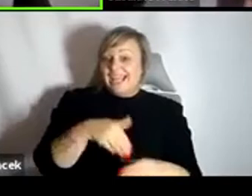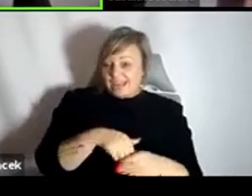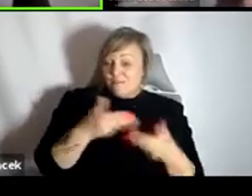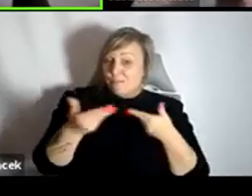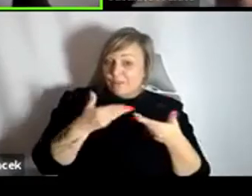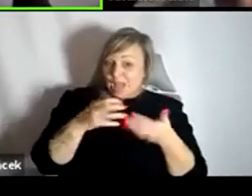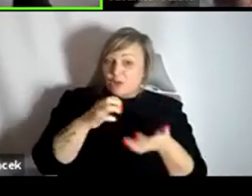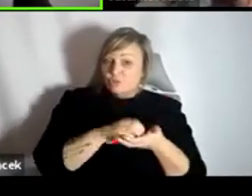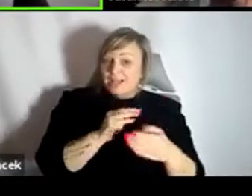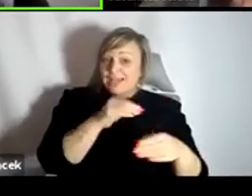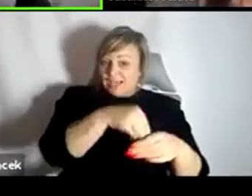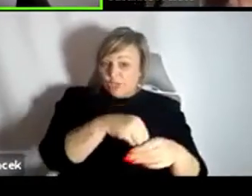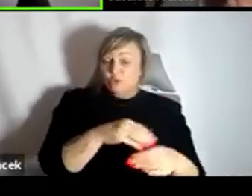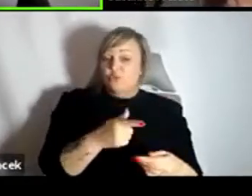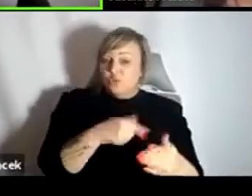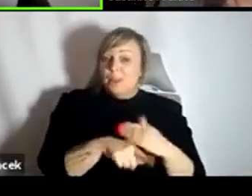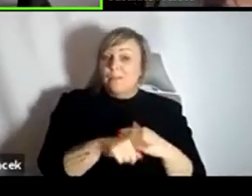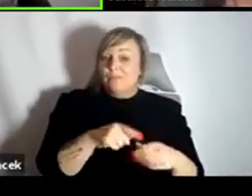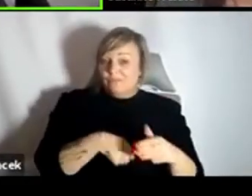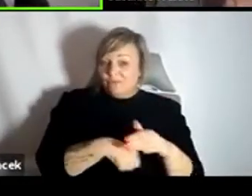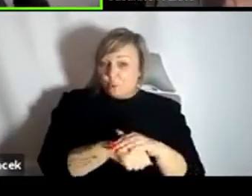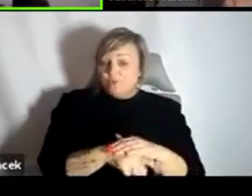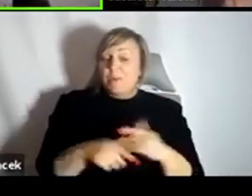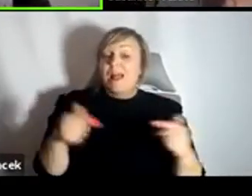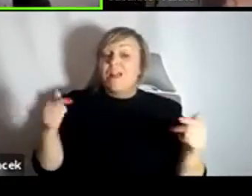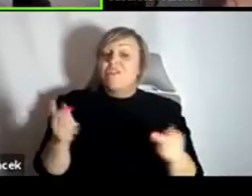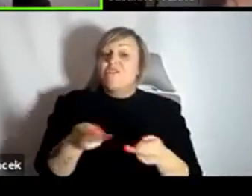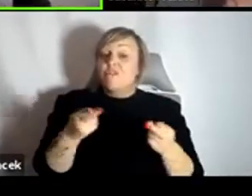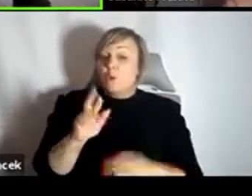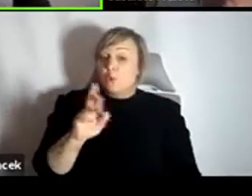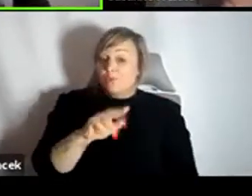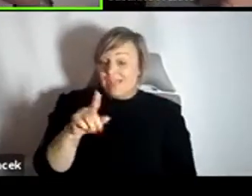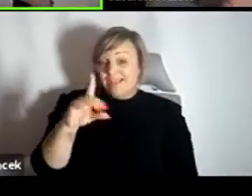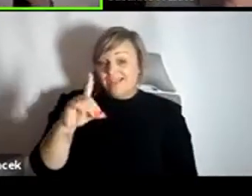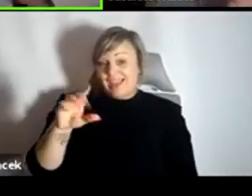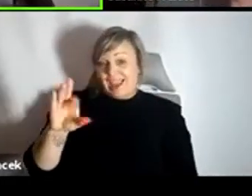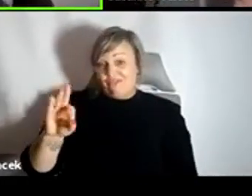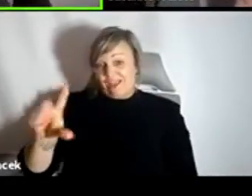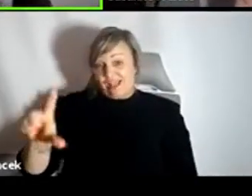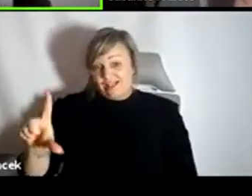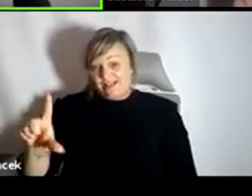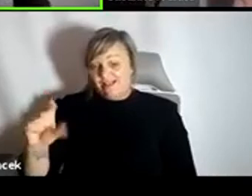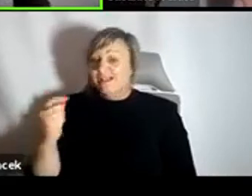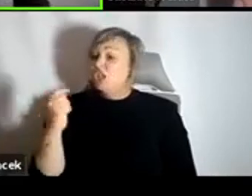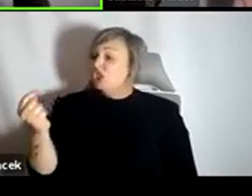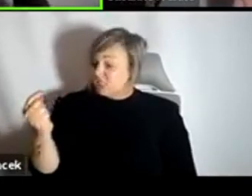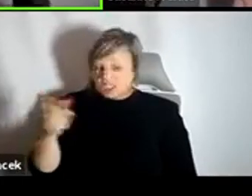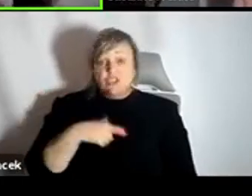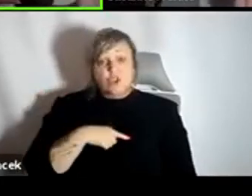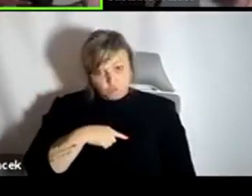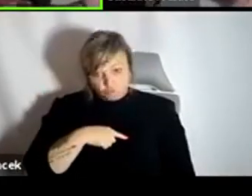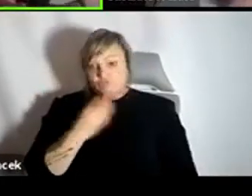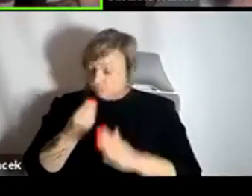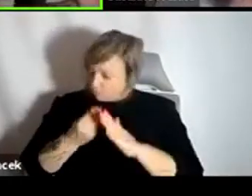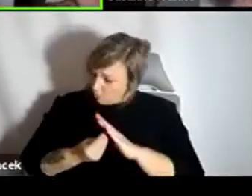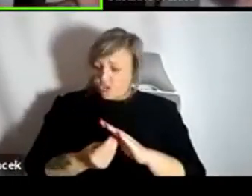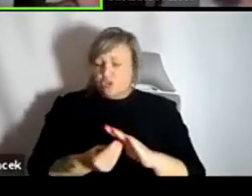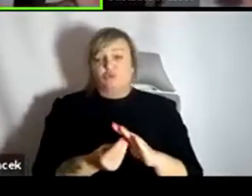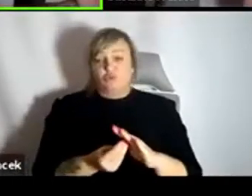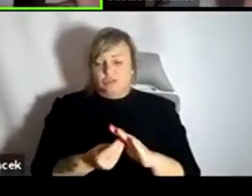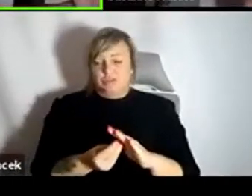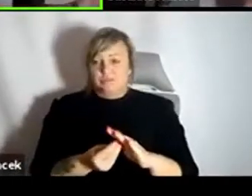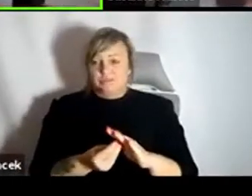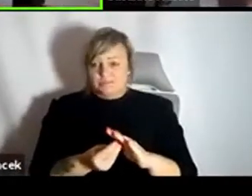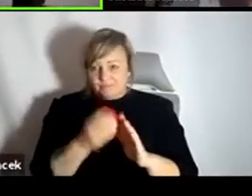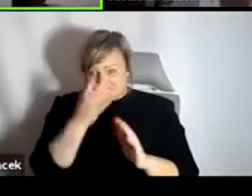Beratungsstelle Inklusion im Fußball, werden wir gefördert von der DFL einerseits, und die stehen da auch total hinter und sehen auch den Mehrwert. Das heißt,